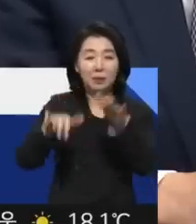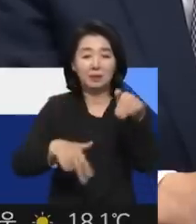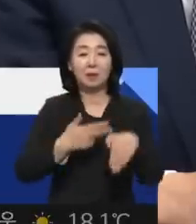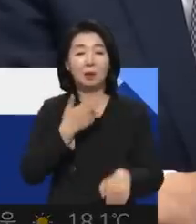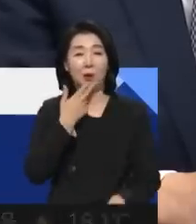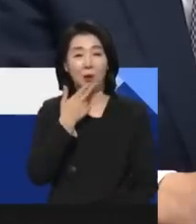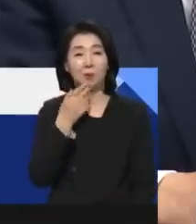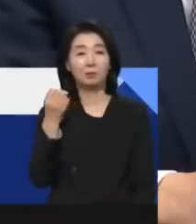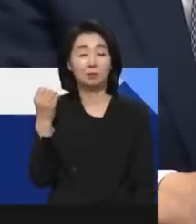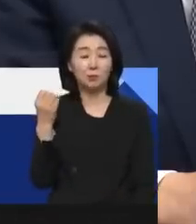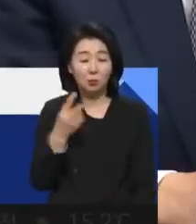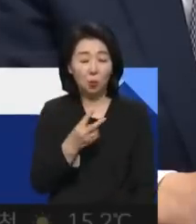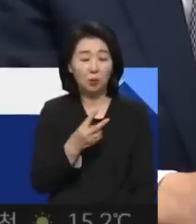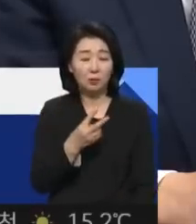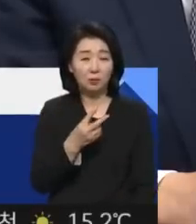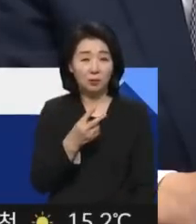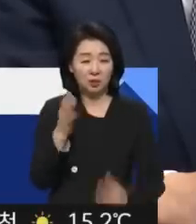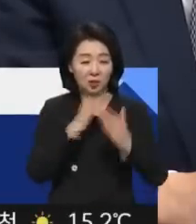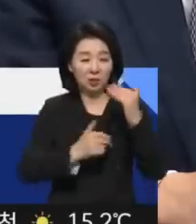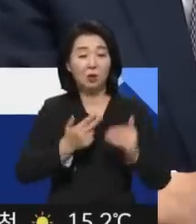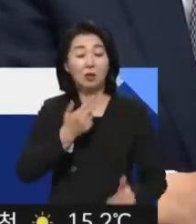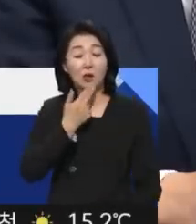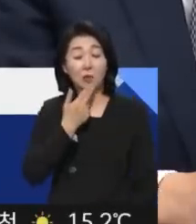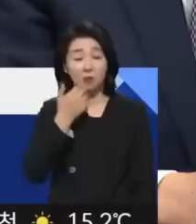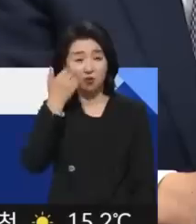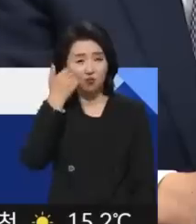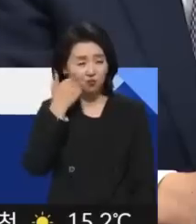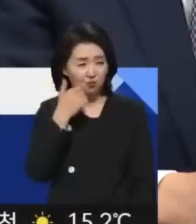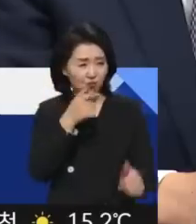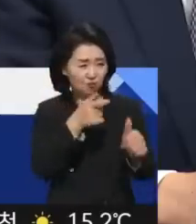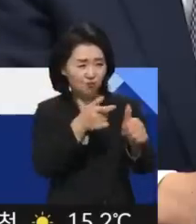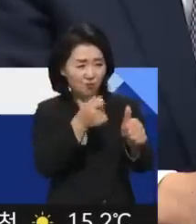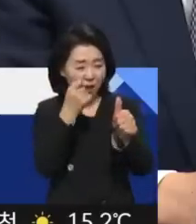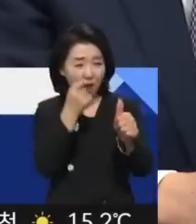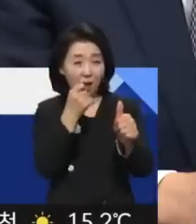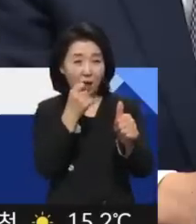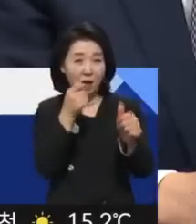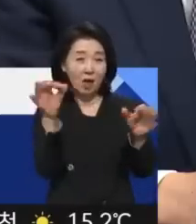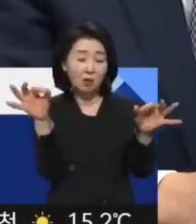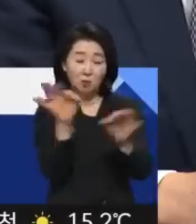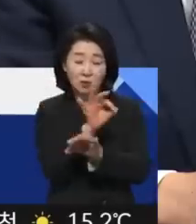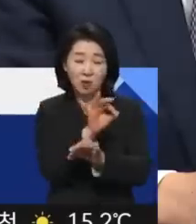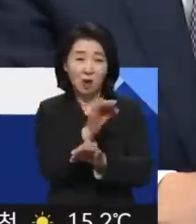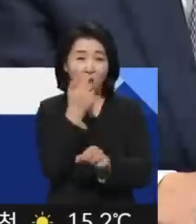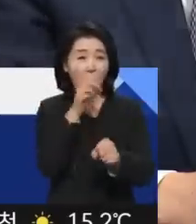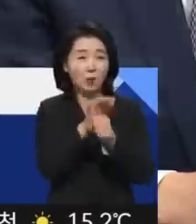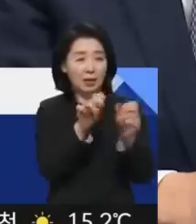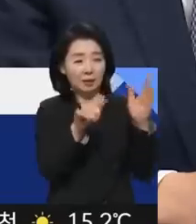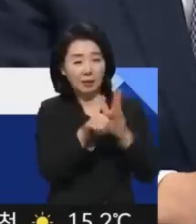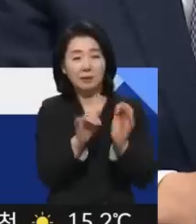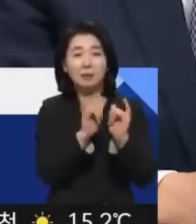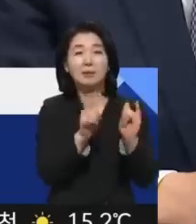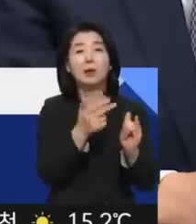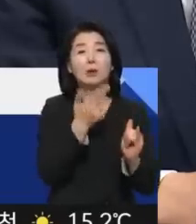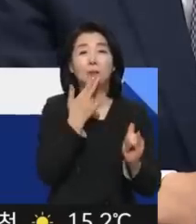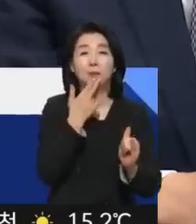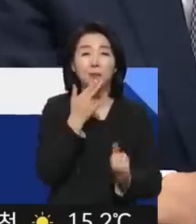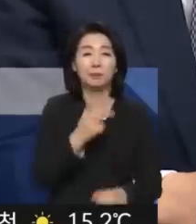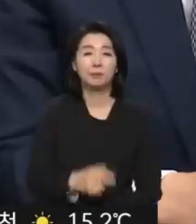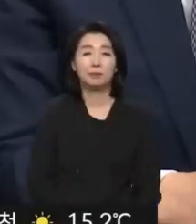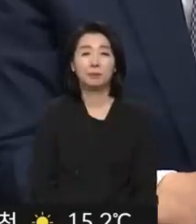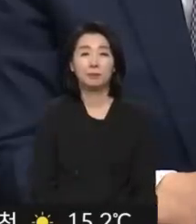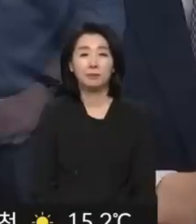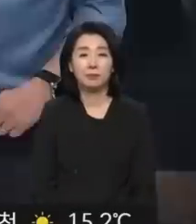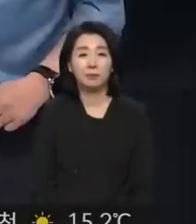것이며 정당하지 않은 인위적 인물 교체로 억울한 낙천자가 생기는 일도 없을 것입니다.